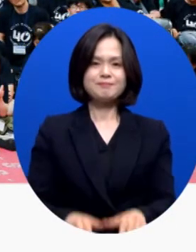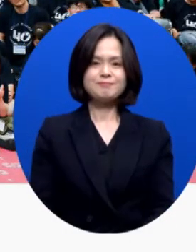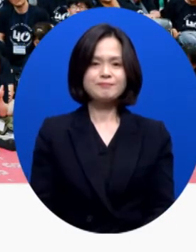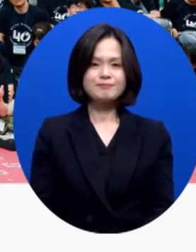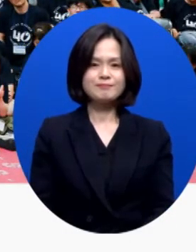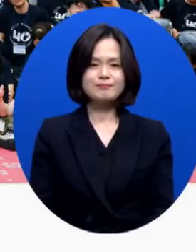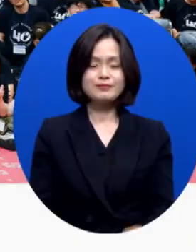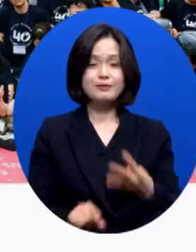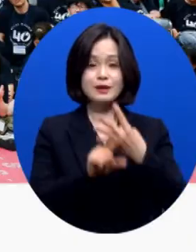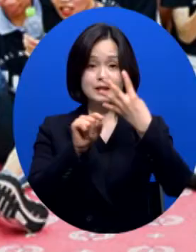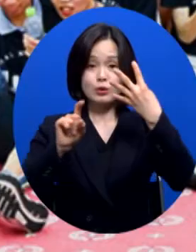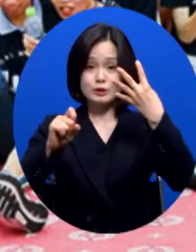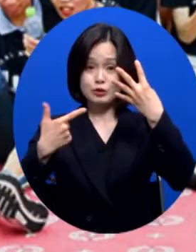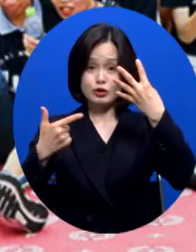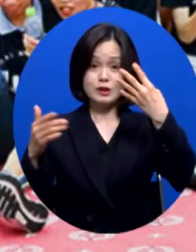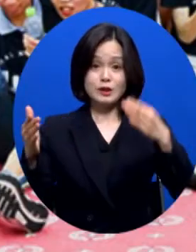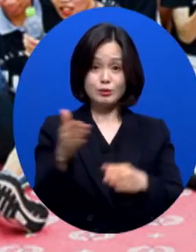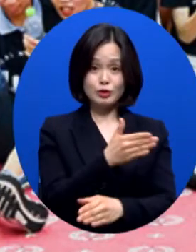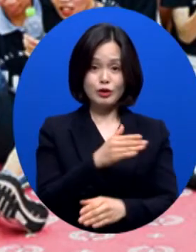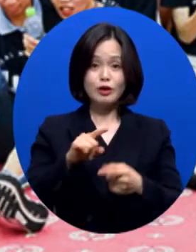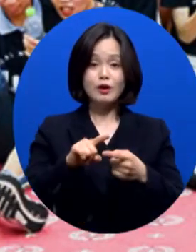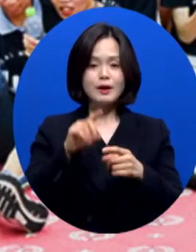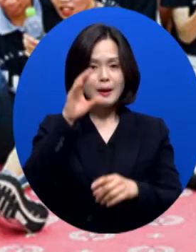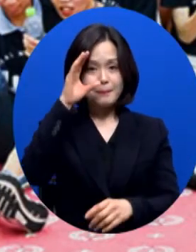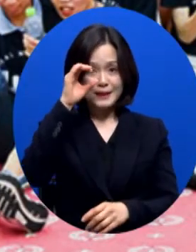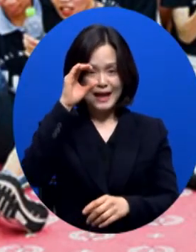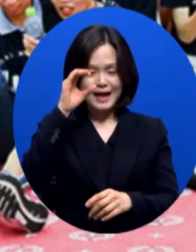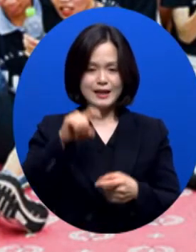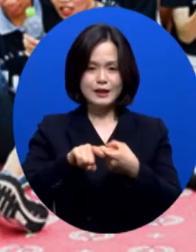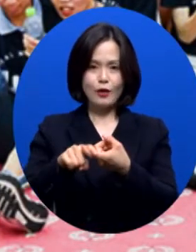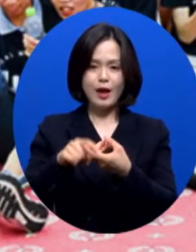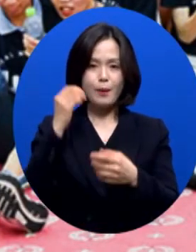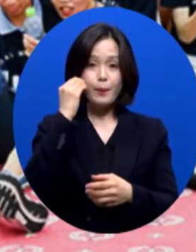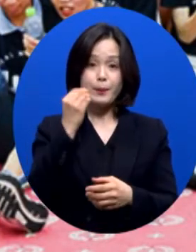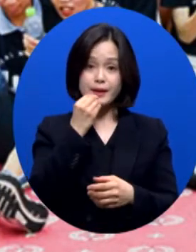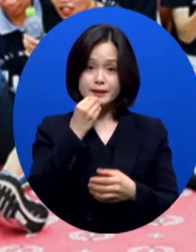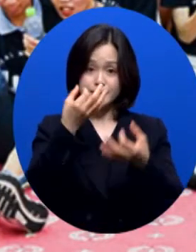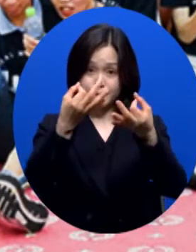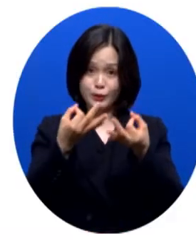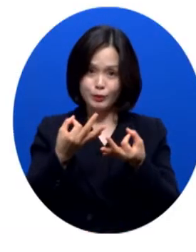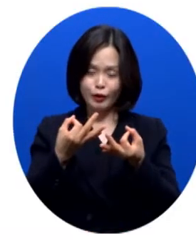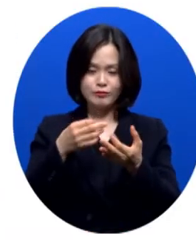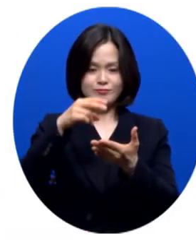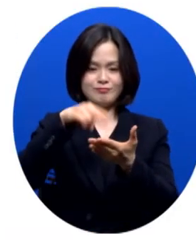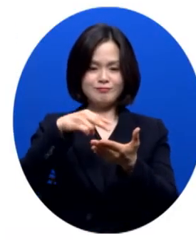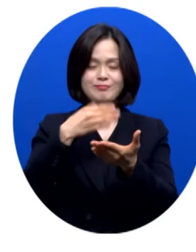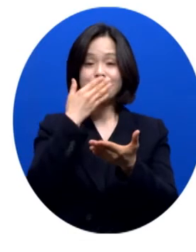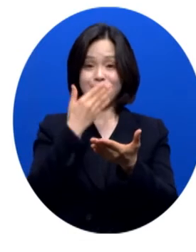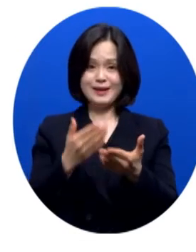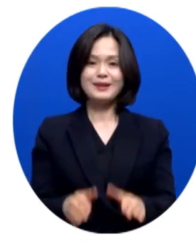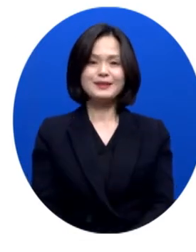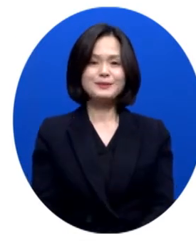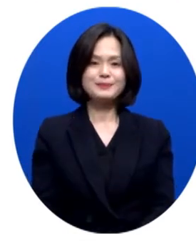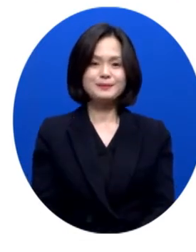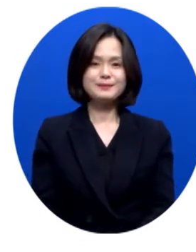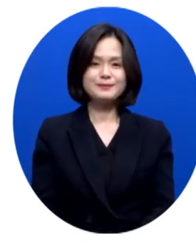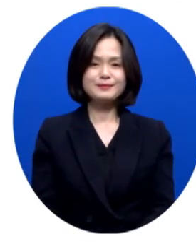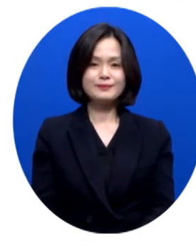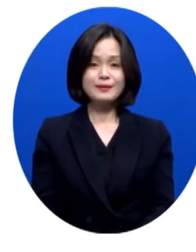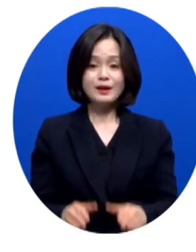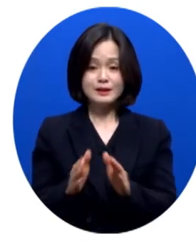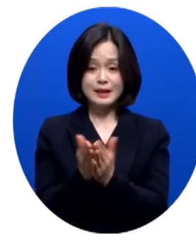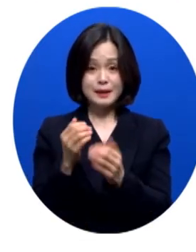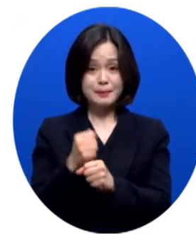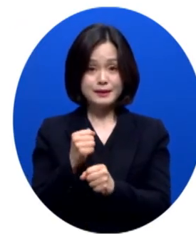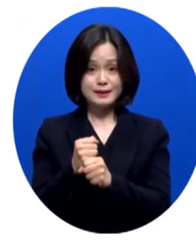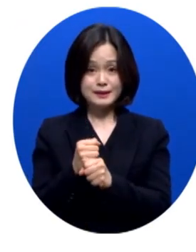지난 16일부터 세계 밀알 연합 홈페이지를 통해 문서 파일로 제공하고 있습니다 또한 설교집 에 참여한 세계 밀알선교단